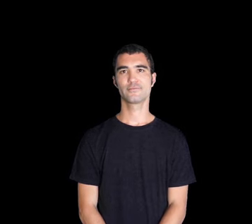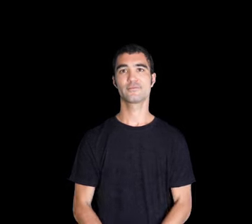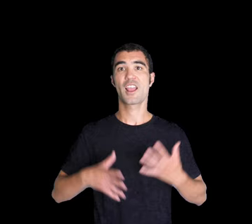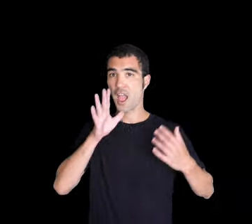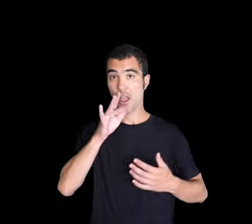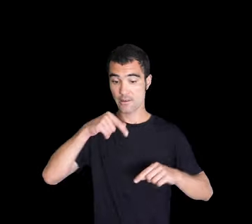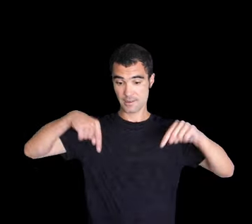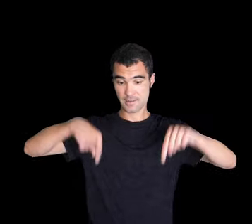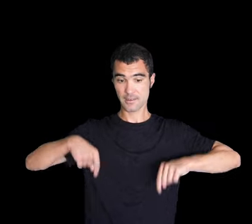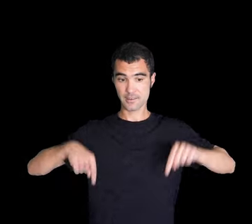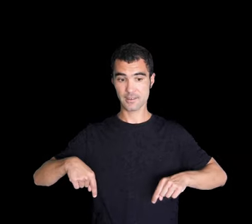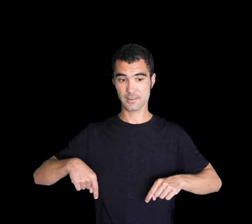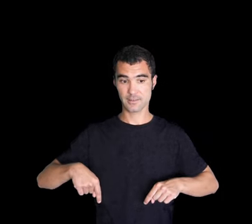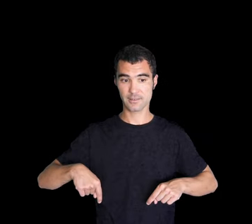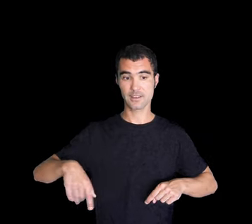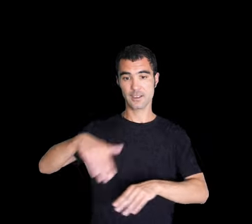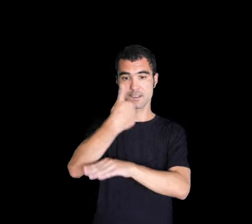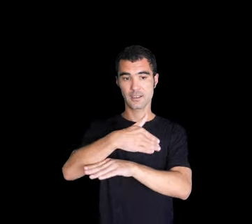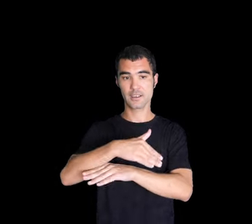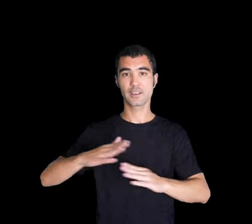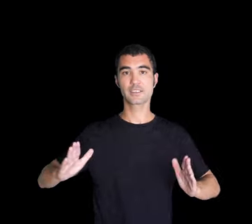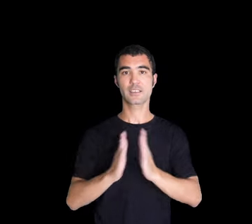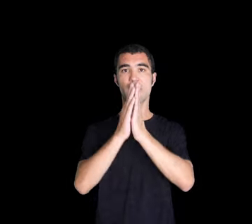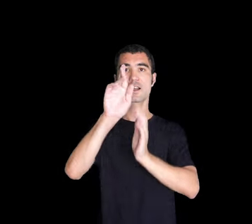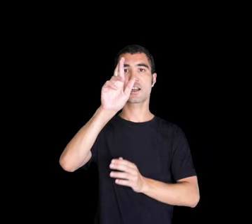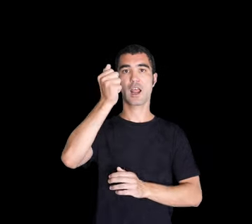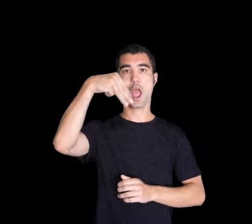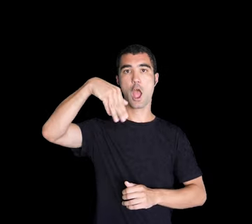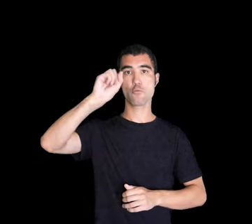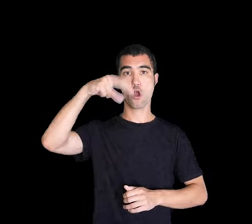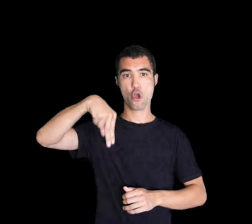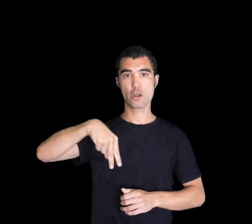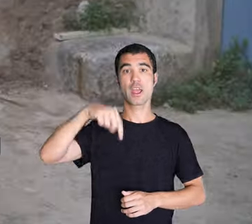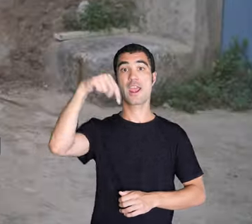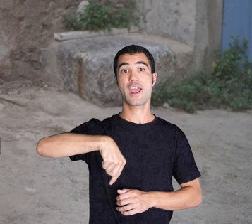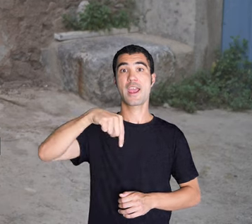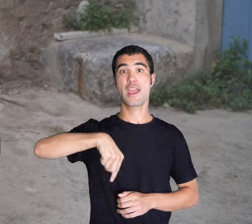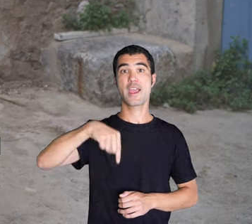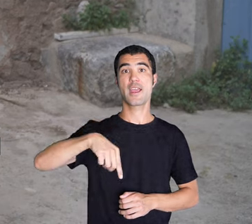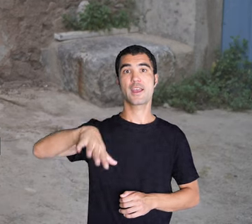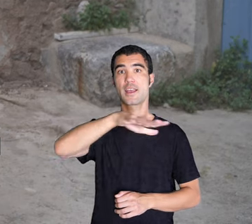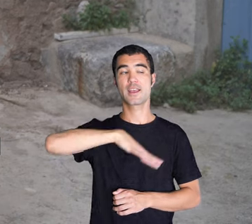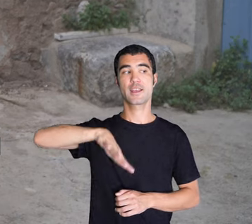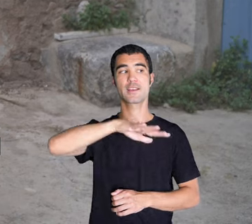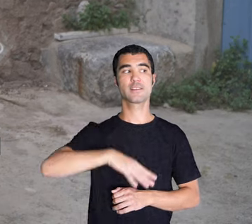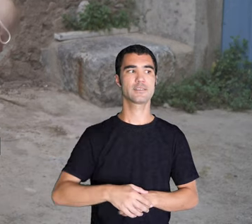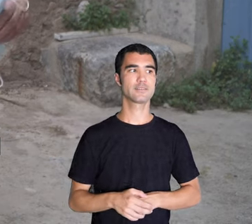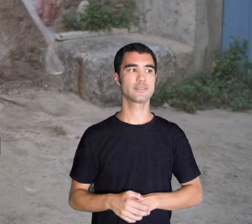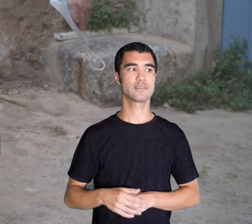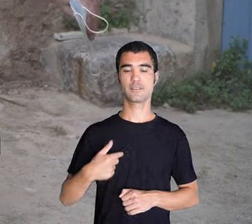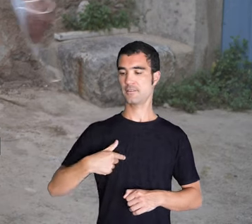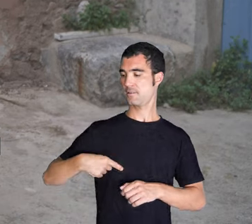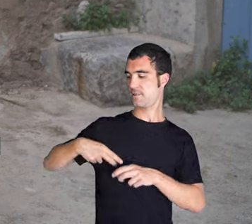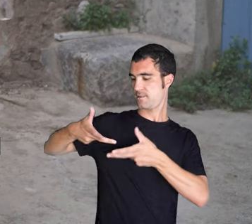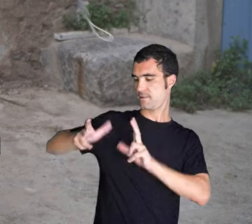Ara aquí... Esquerra de Sant Ramon. Esquerra de Sant Ramon. I aquí és el Tinyidor. Nosaltres